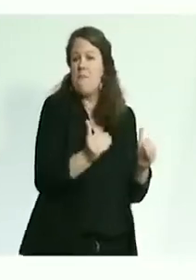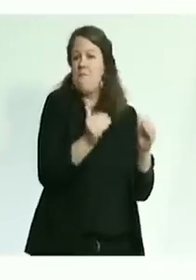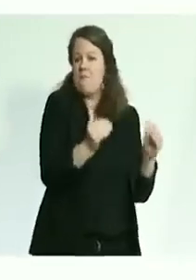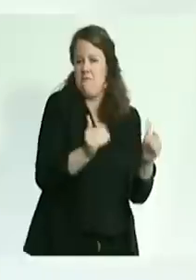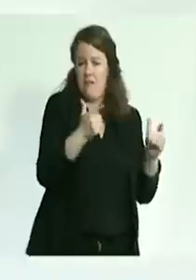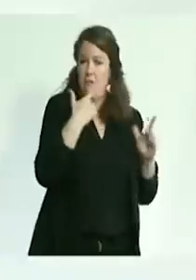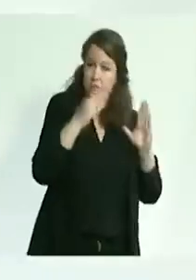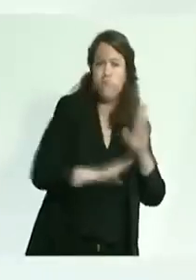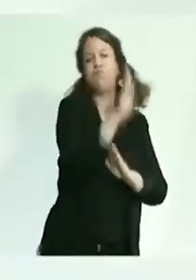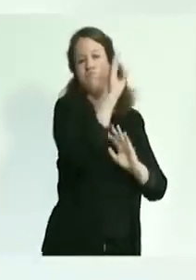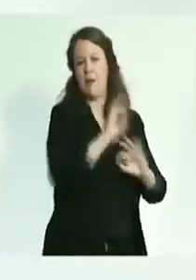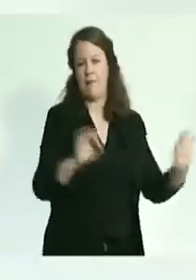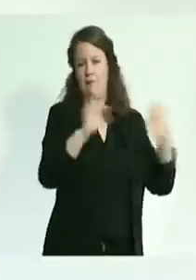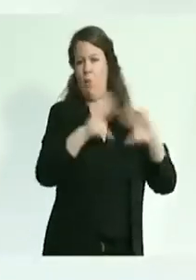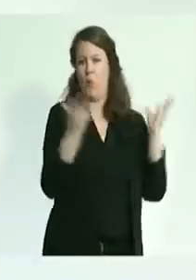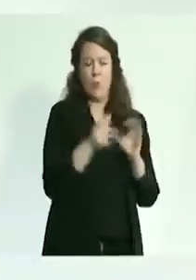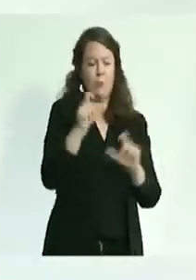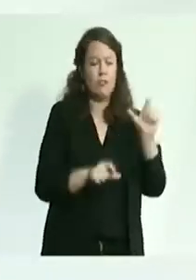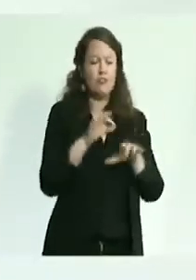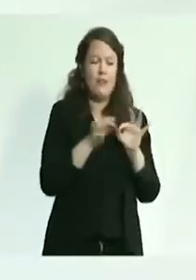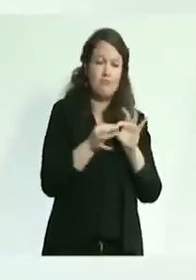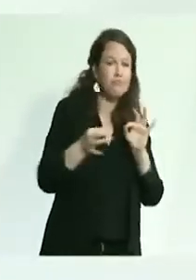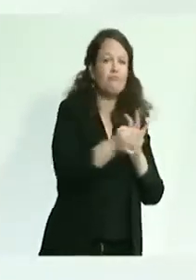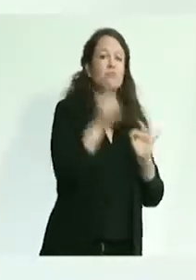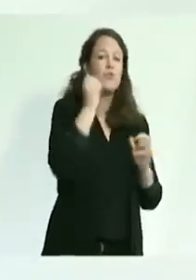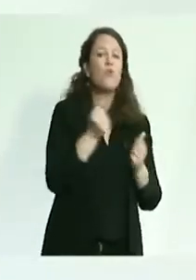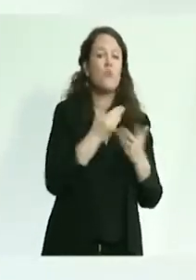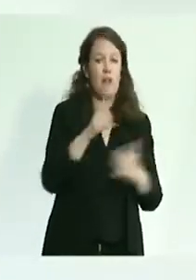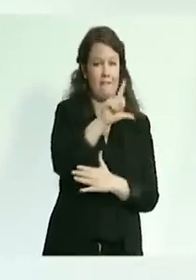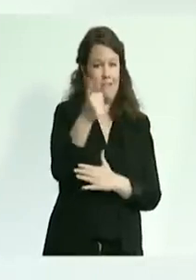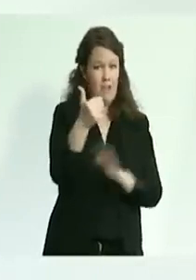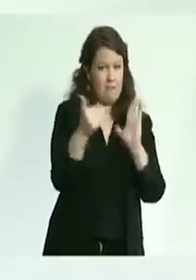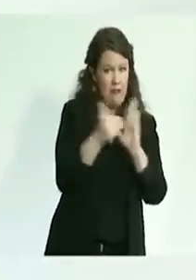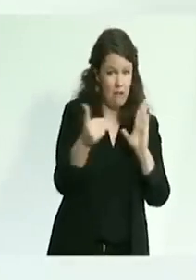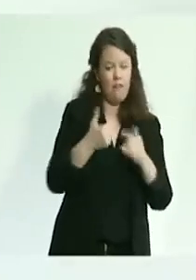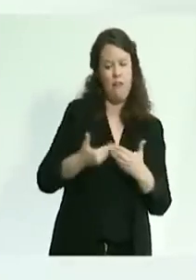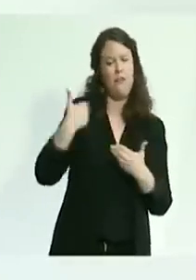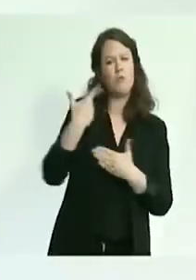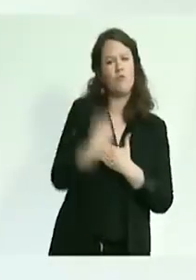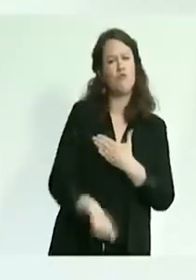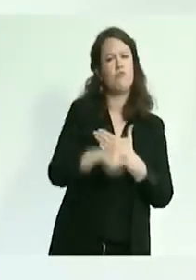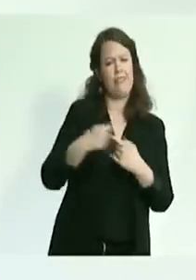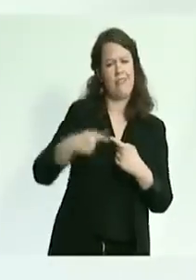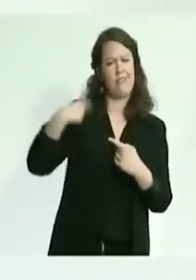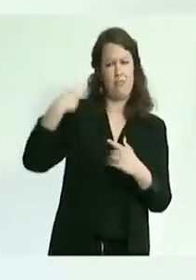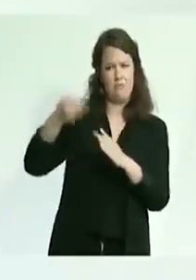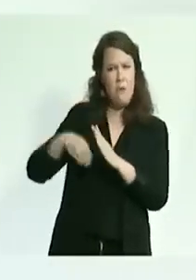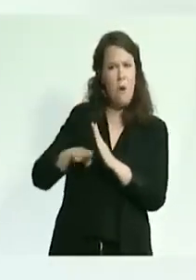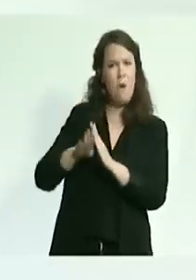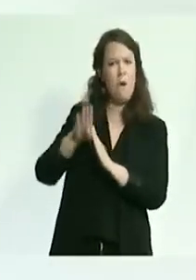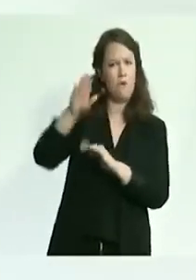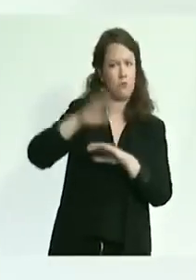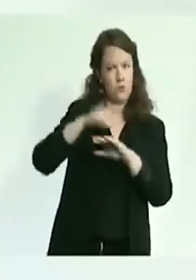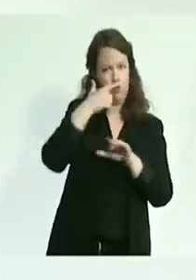21 000 cas par jour en moyenne. La hausse amorcée les 2 dernières semaines paraît freinée grâce au respect des gestes